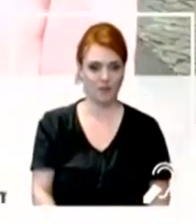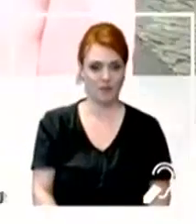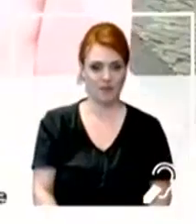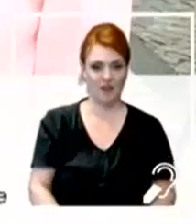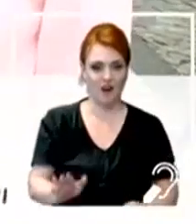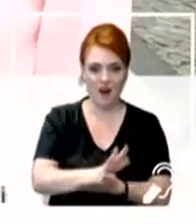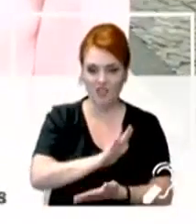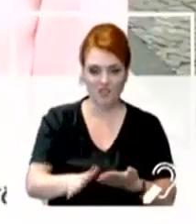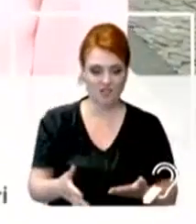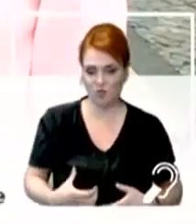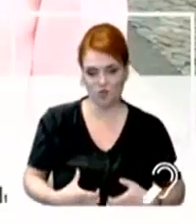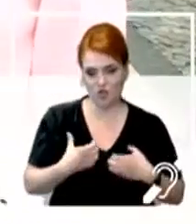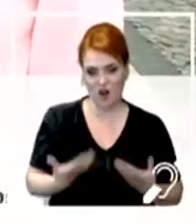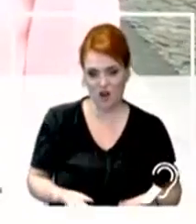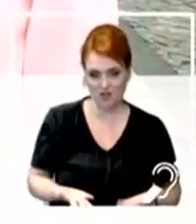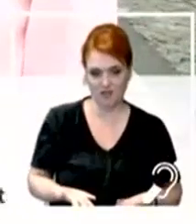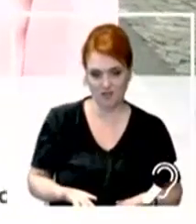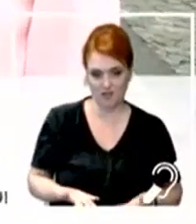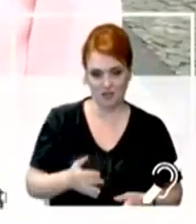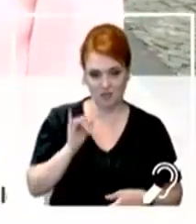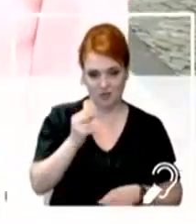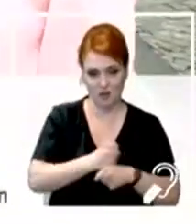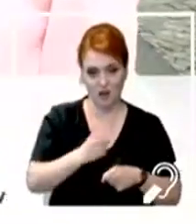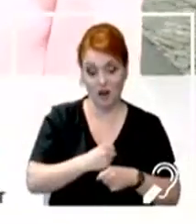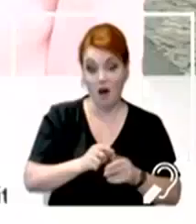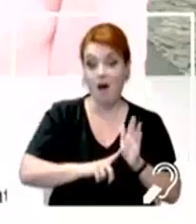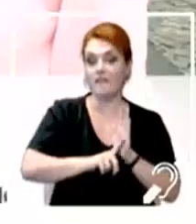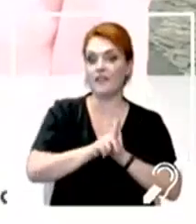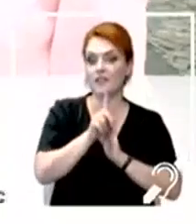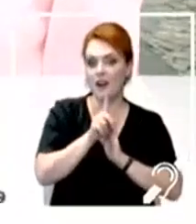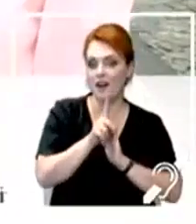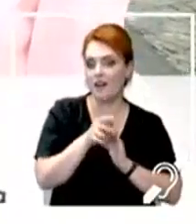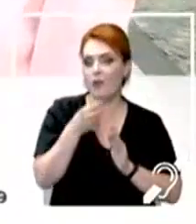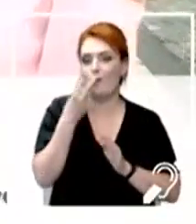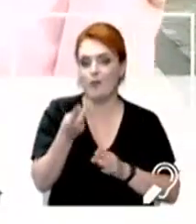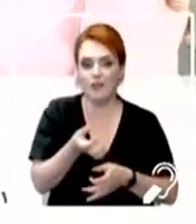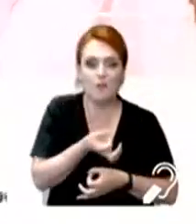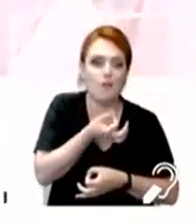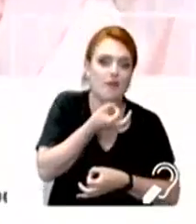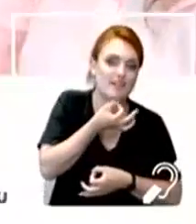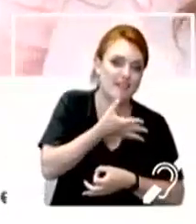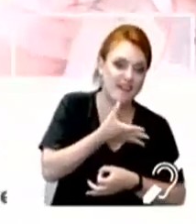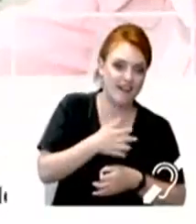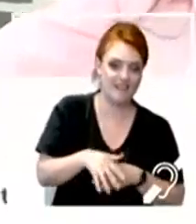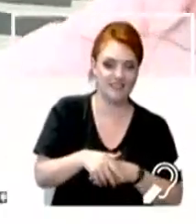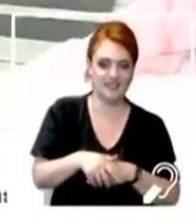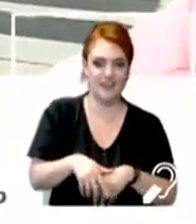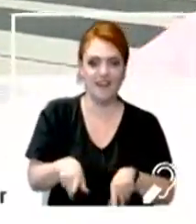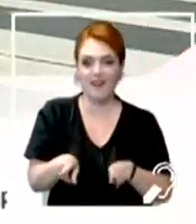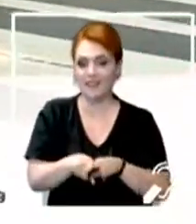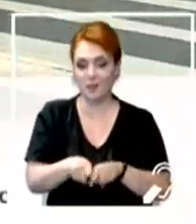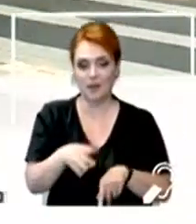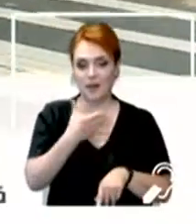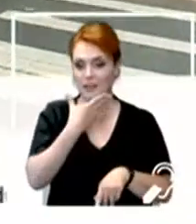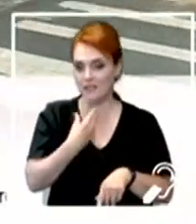puțin de lucrat, dar foarte bine îmi place, când am văzut-o, deodată am venit încoa. Am întârziat un pic și drept cu chestia asta,